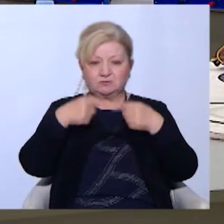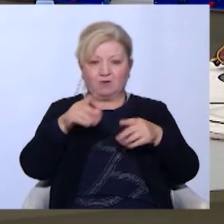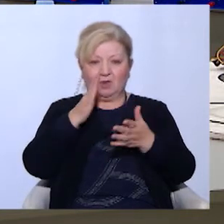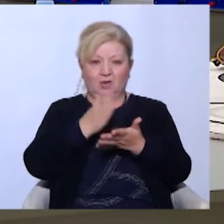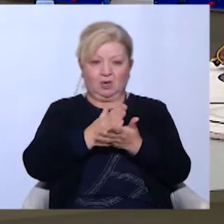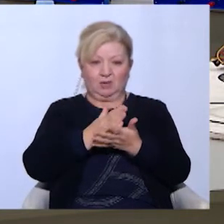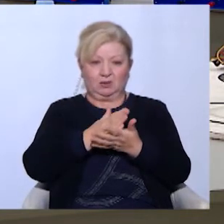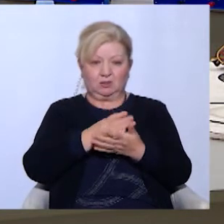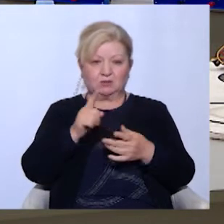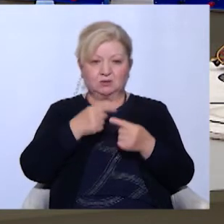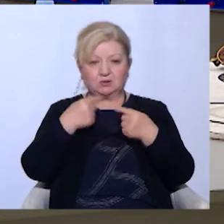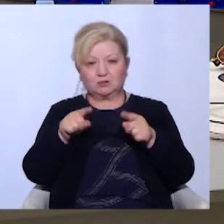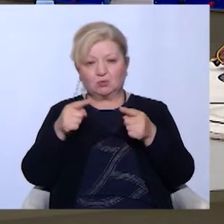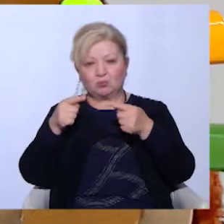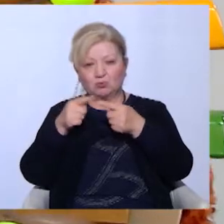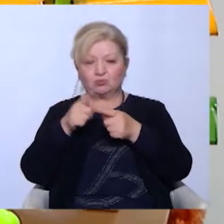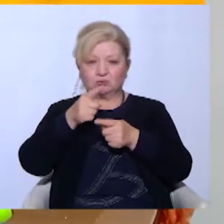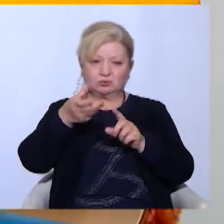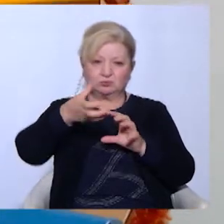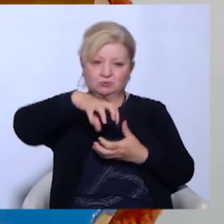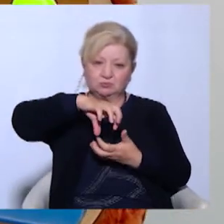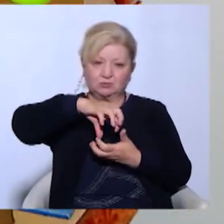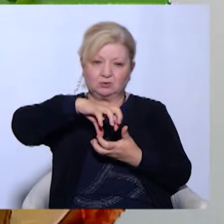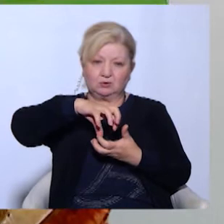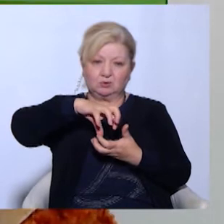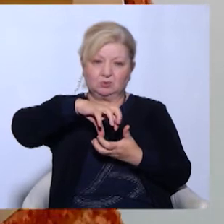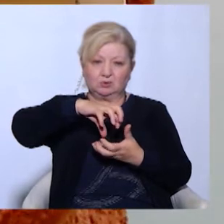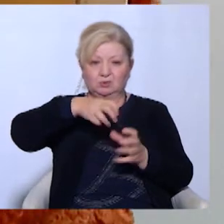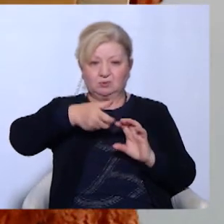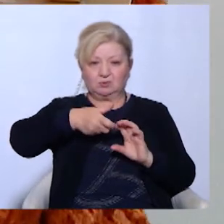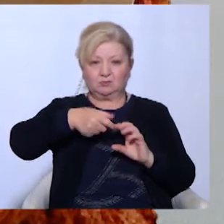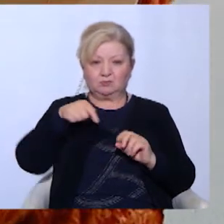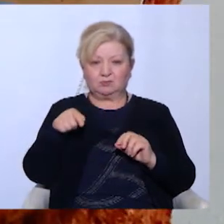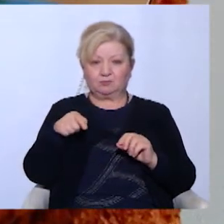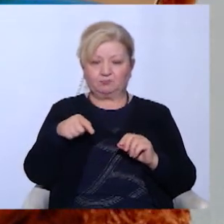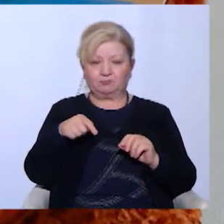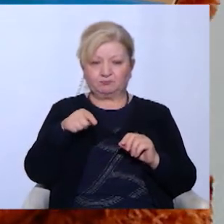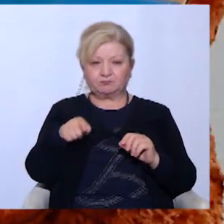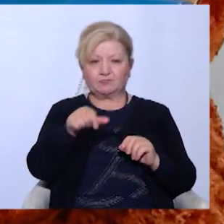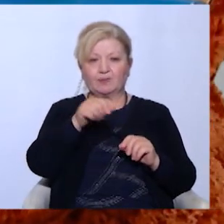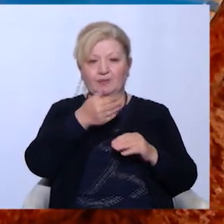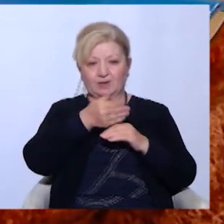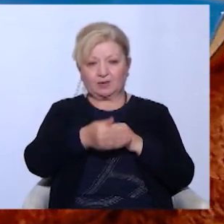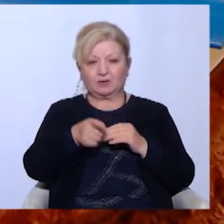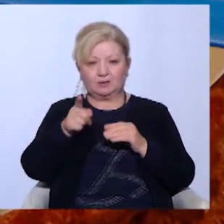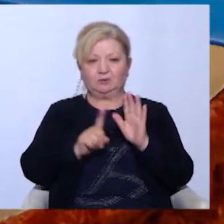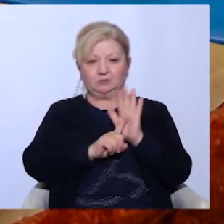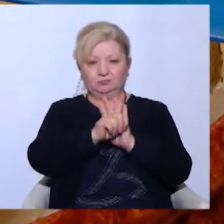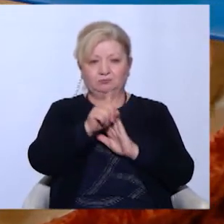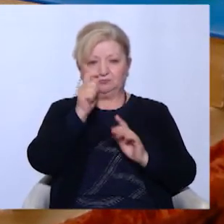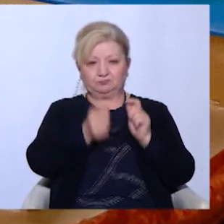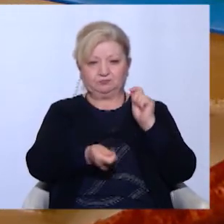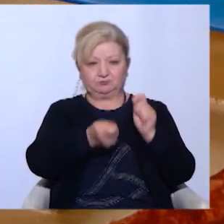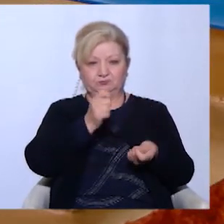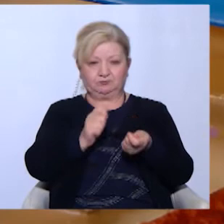სხვა მოწყობილობაა, რომელიც გარკვეული კუთხით შემოაბრუნებს მას და სწორად იმ მას